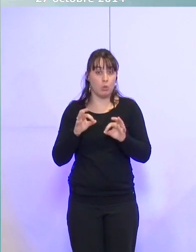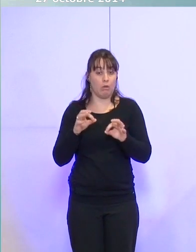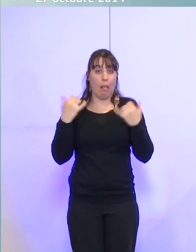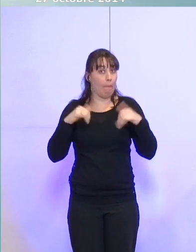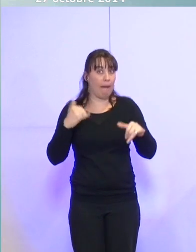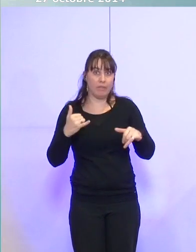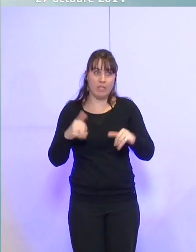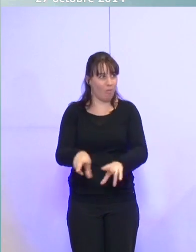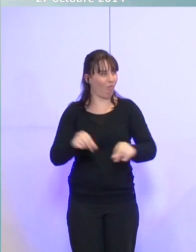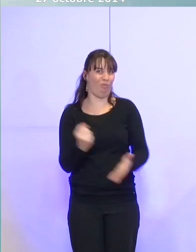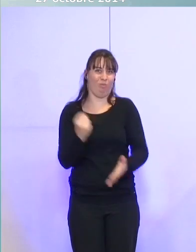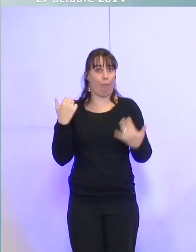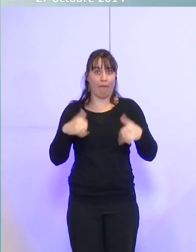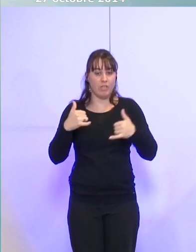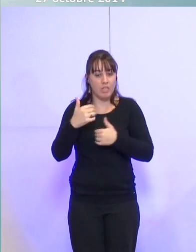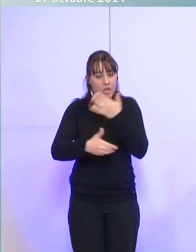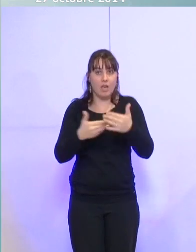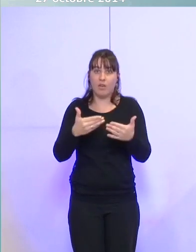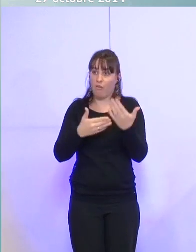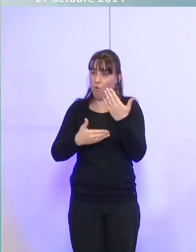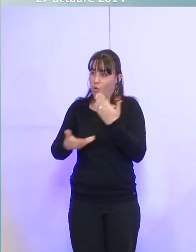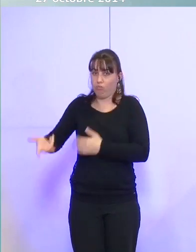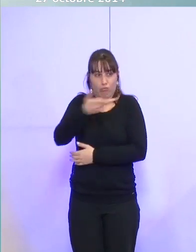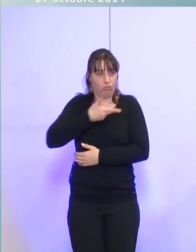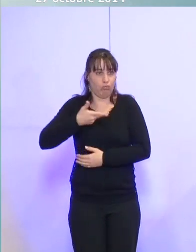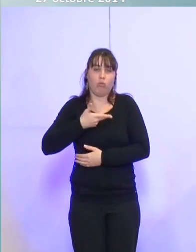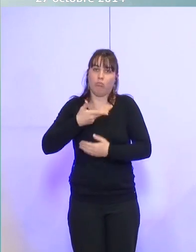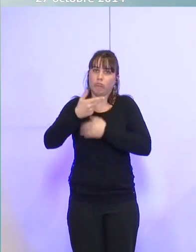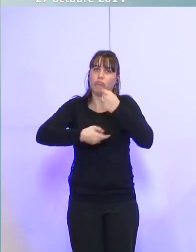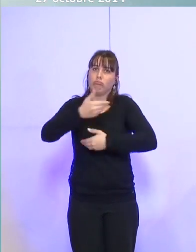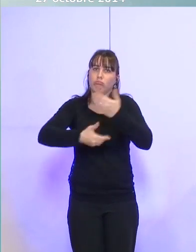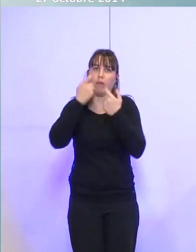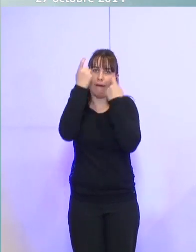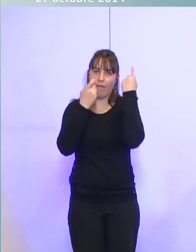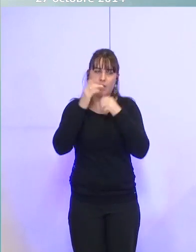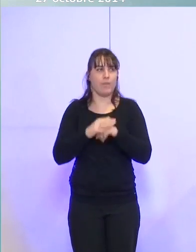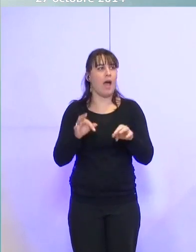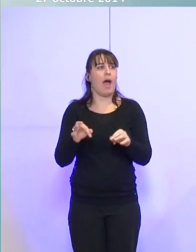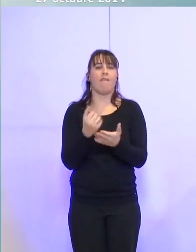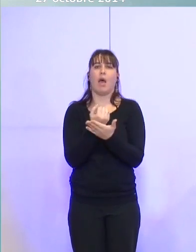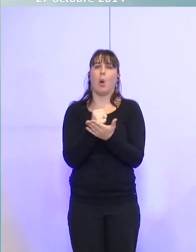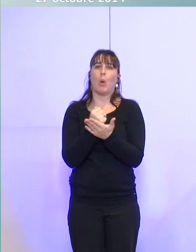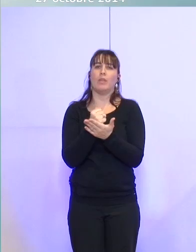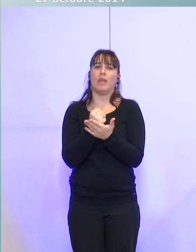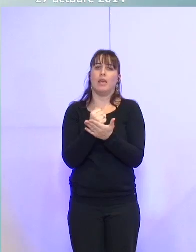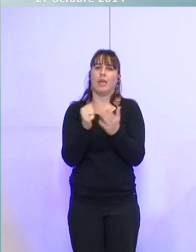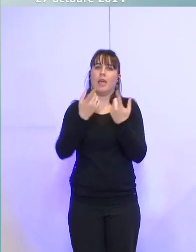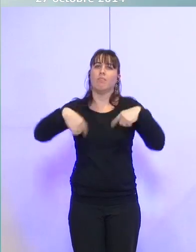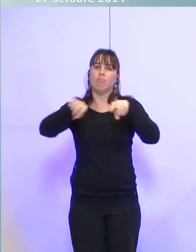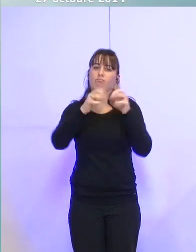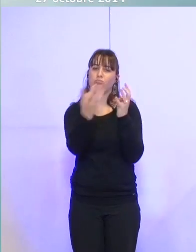poser et auxquelles il faudra que nous répondions ensemble. Un comité de pilotage qui réunit les différents acteurs est